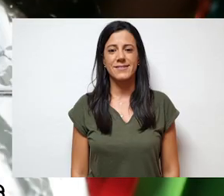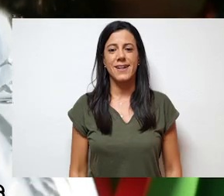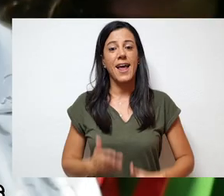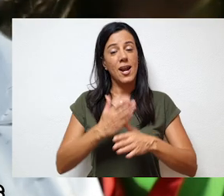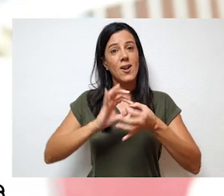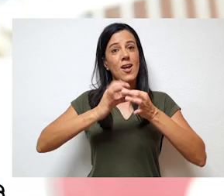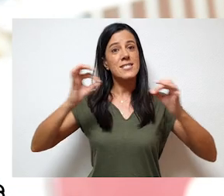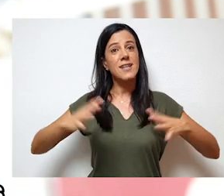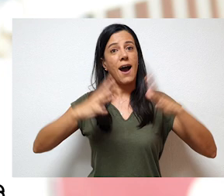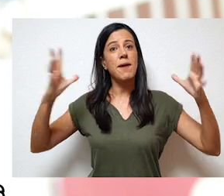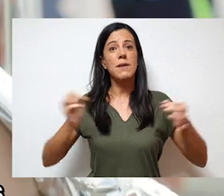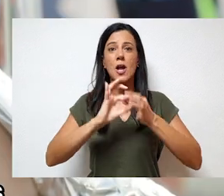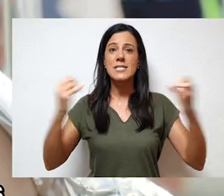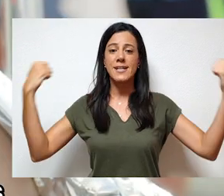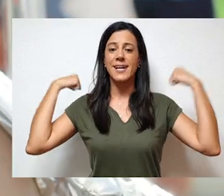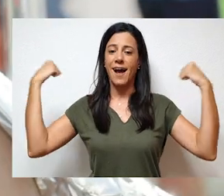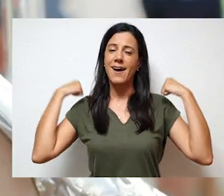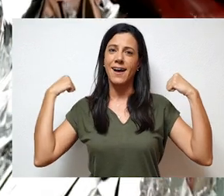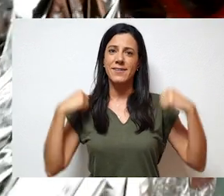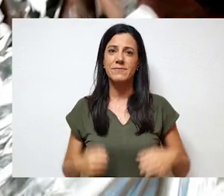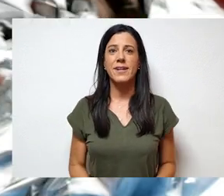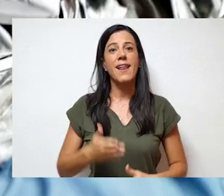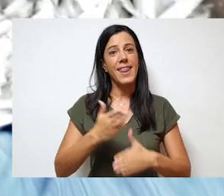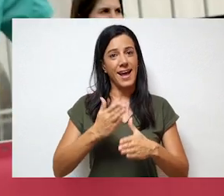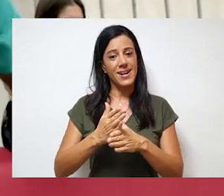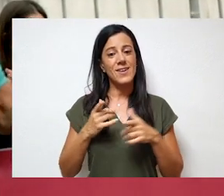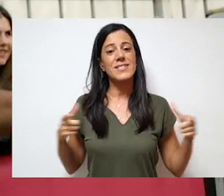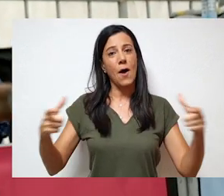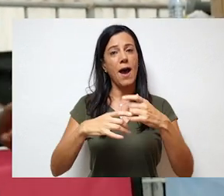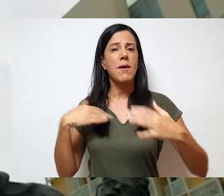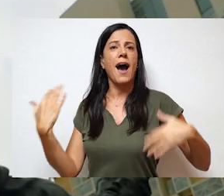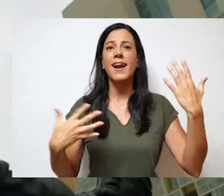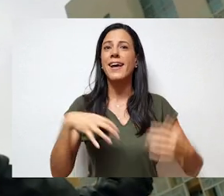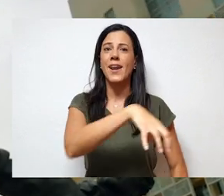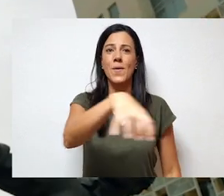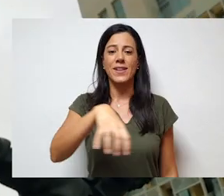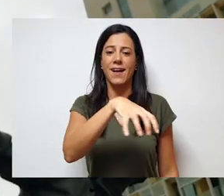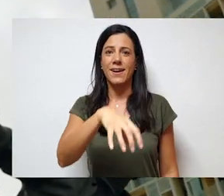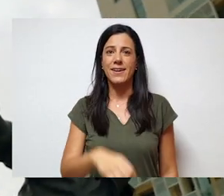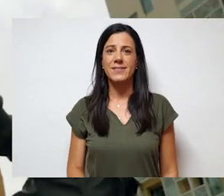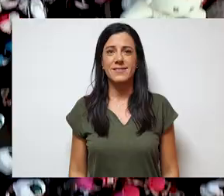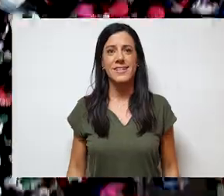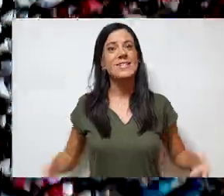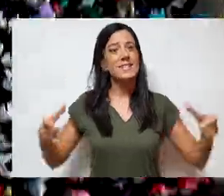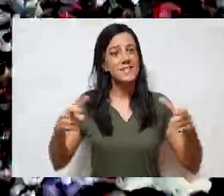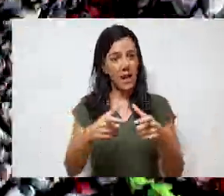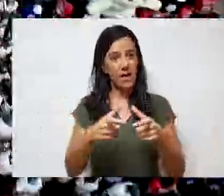لأن القصة اكبر من قصة رياضة لأنه سوا من حرك الوطن